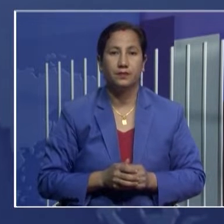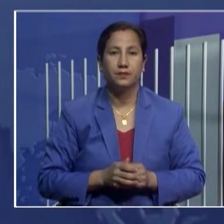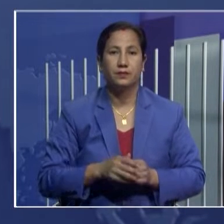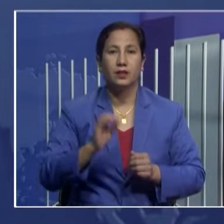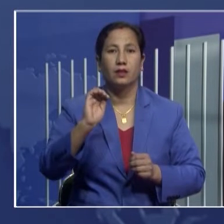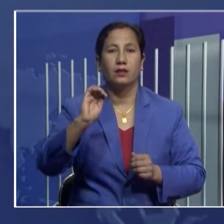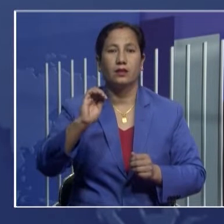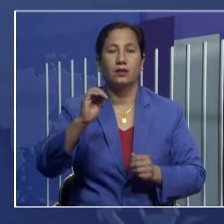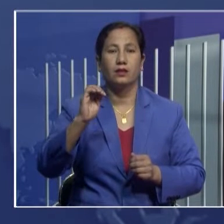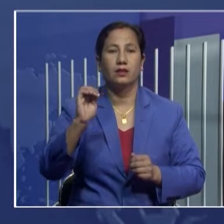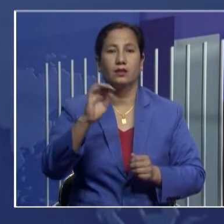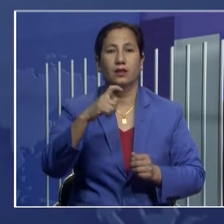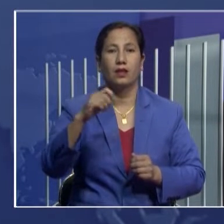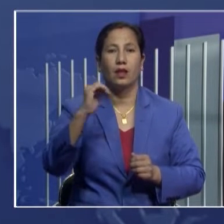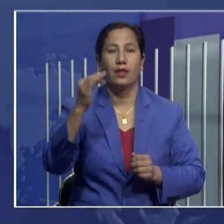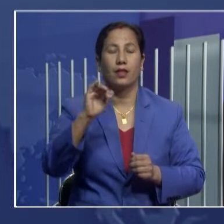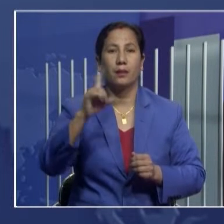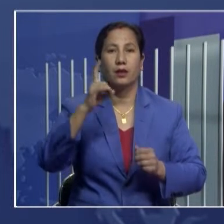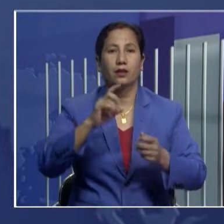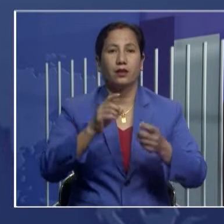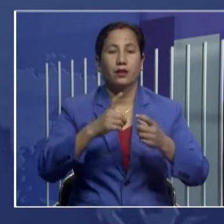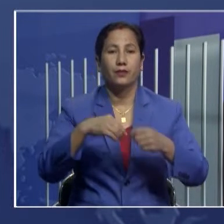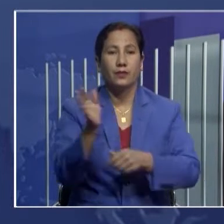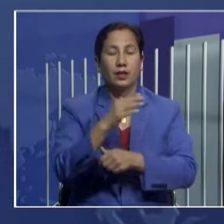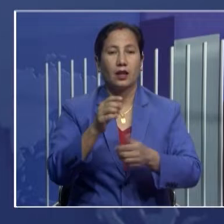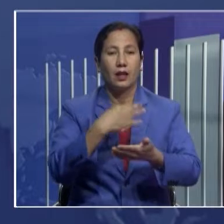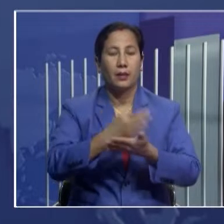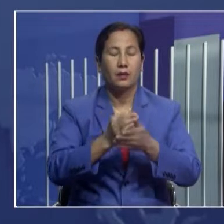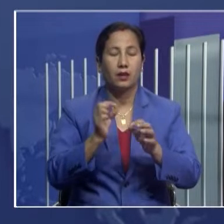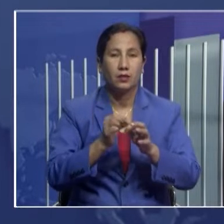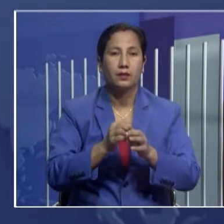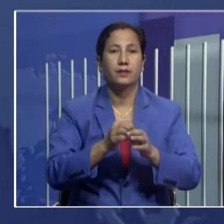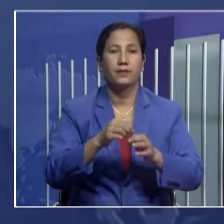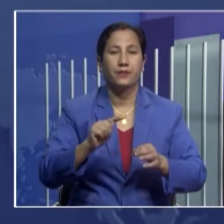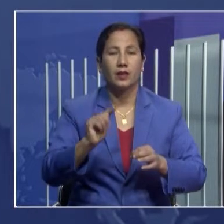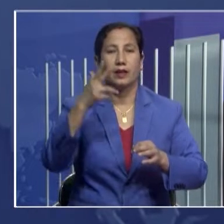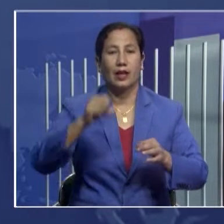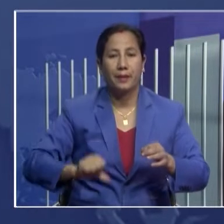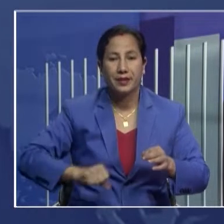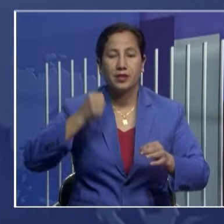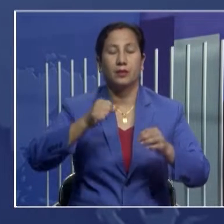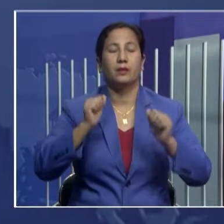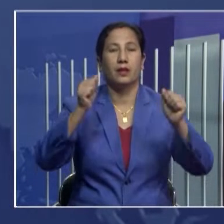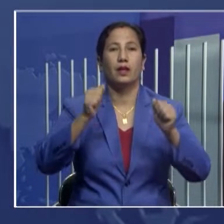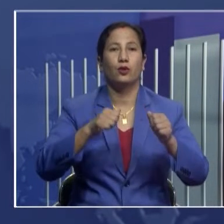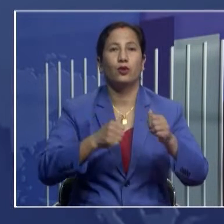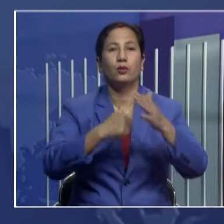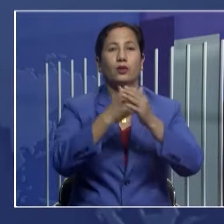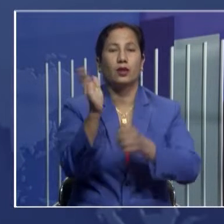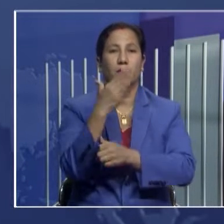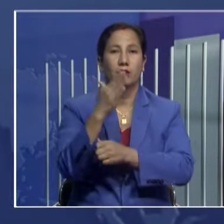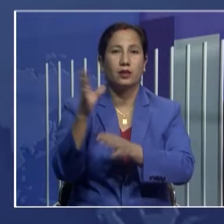सत्ता परिवर्तन पहिलो समस्या नै मन्त्रालय बाँडफाँड बन्द छ। कर्णालीमा जीवन बहादुर शाही मुख्यमन्त्री सम्हालेको